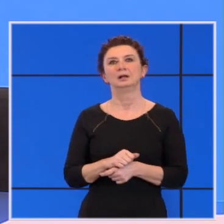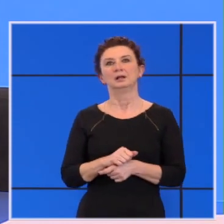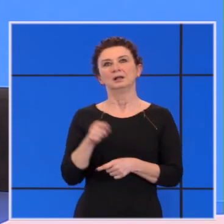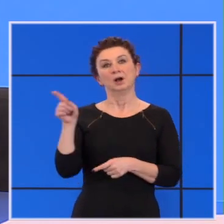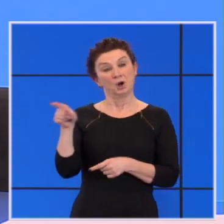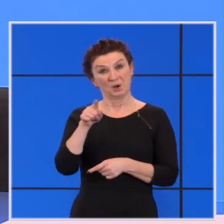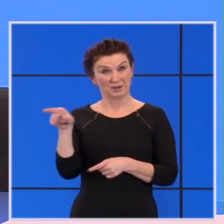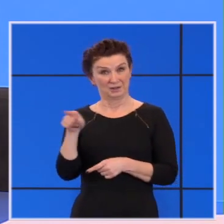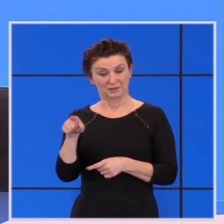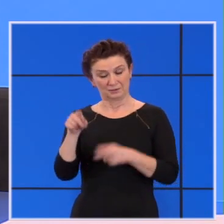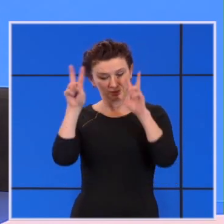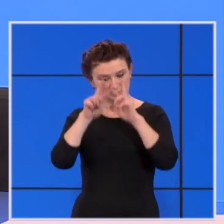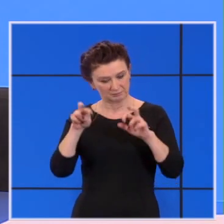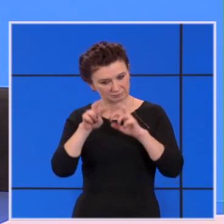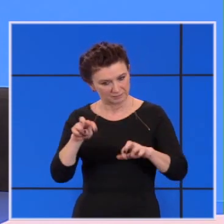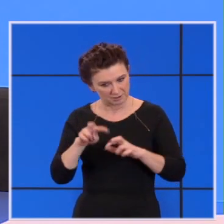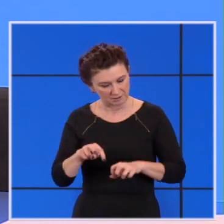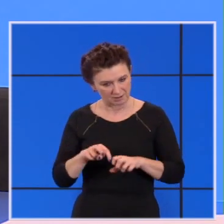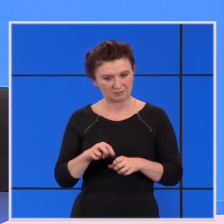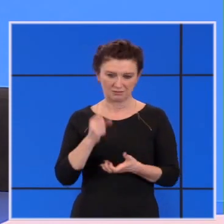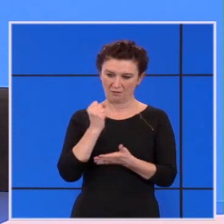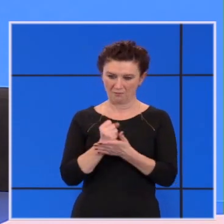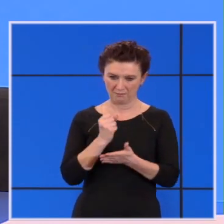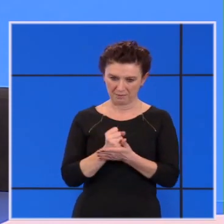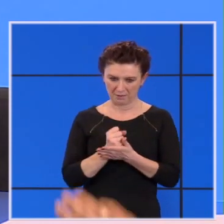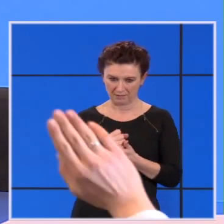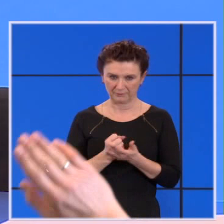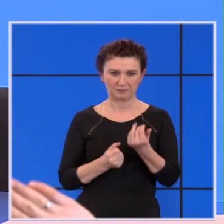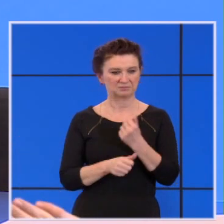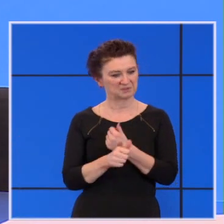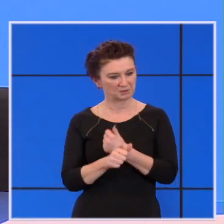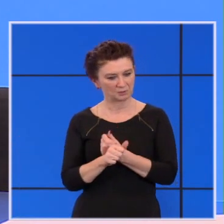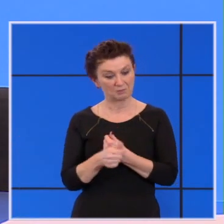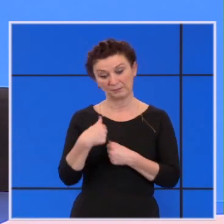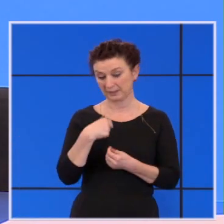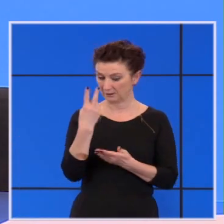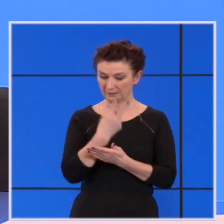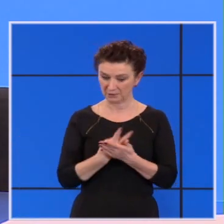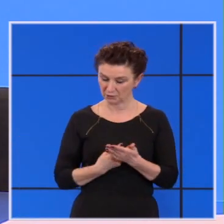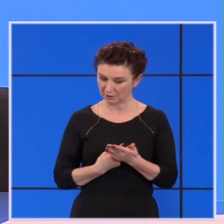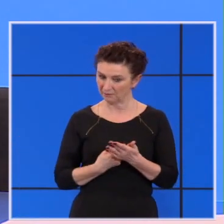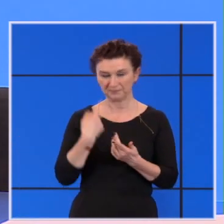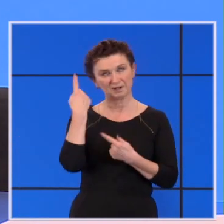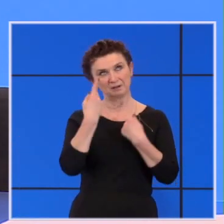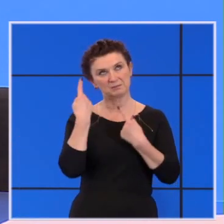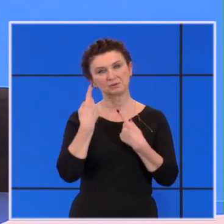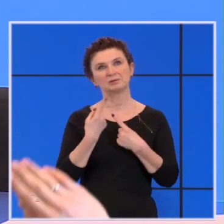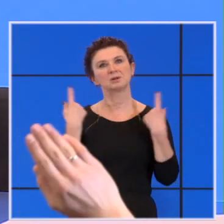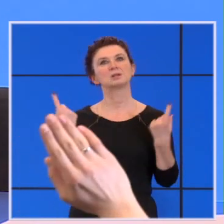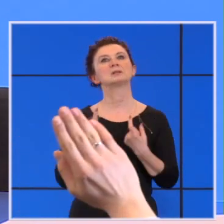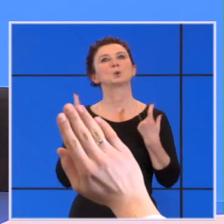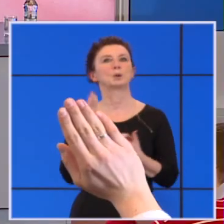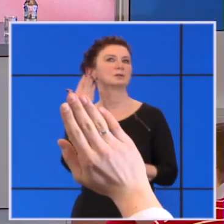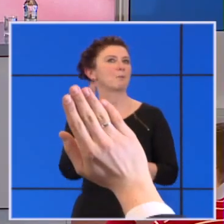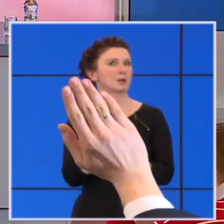analizą formalno-prawną tego pisma i ewentualnie oceną sytuacji. Ale sytuacja jest bardzo poważna i uważam, że tę sytuację należy